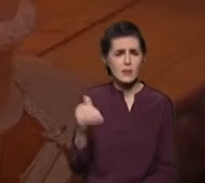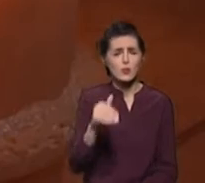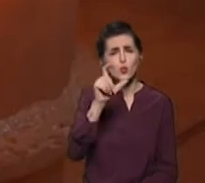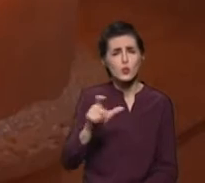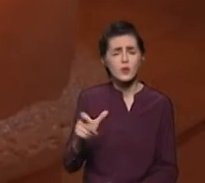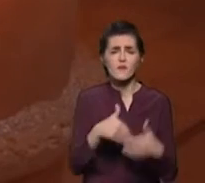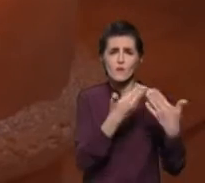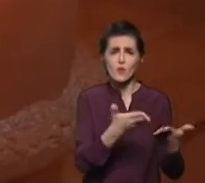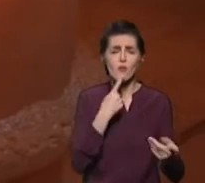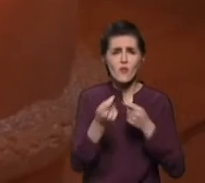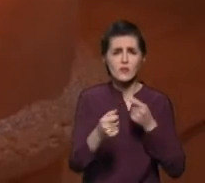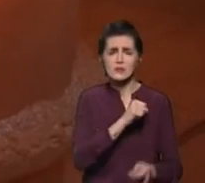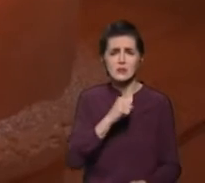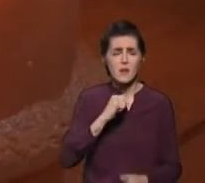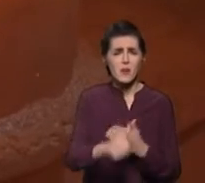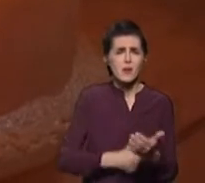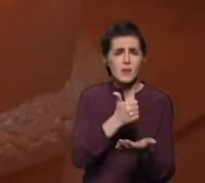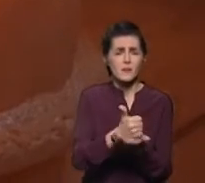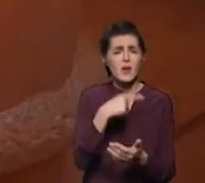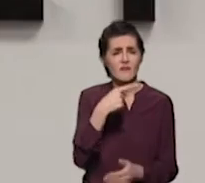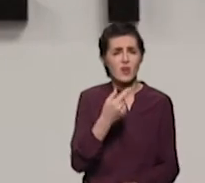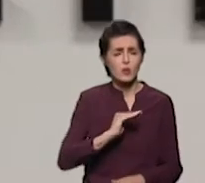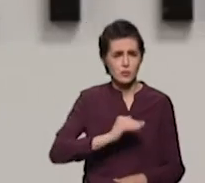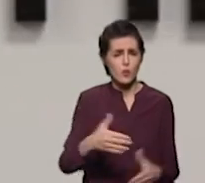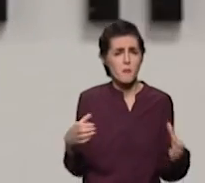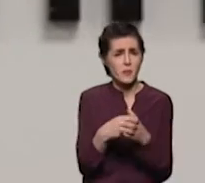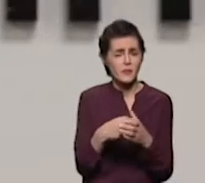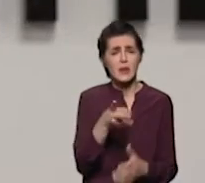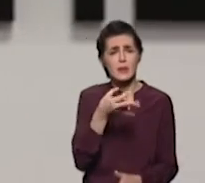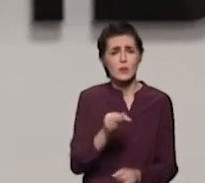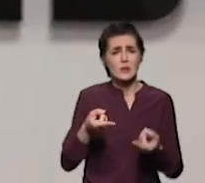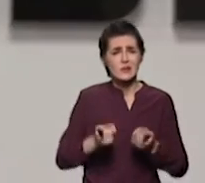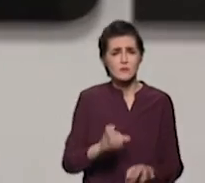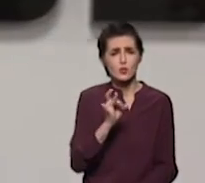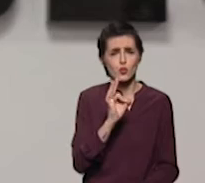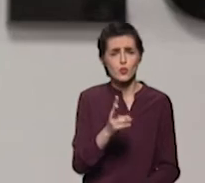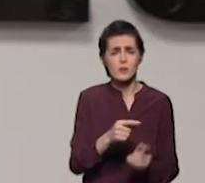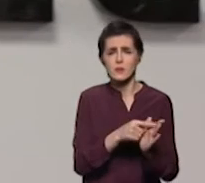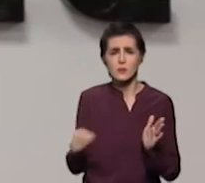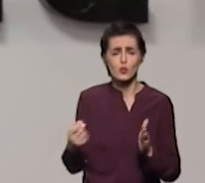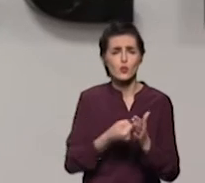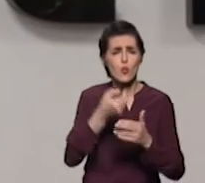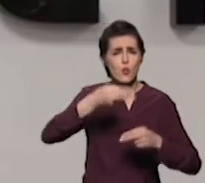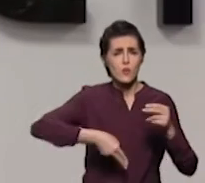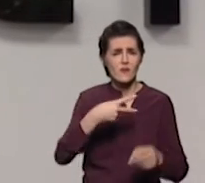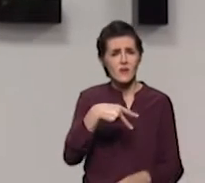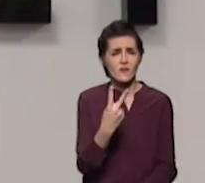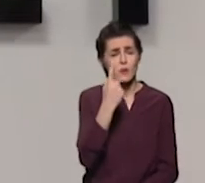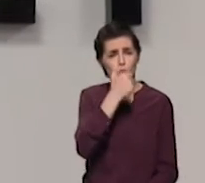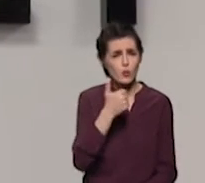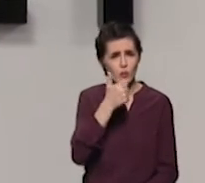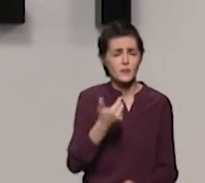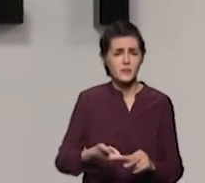Їхня безпека в пріоритеті, стверджують у компанії. Діятиме угода щонайменше до кінця 2022 року.